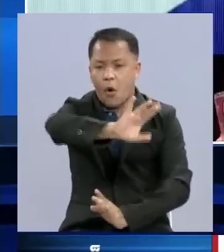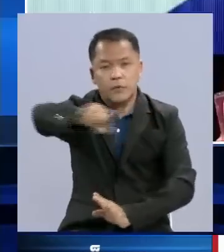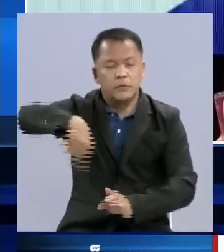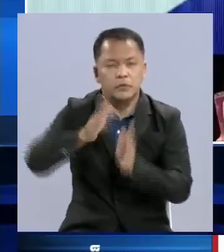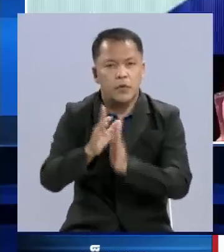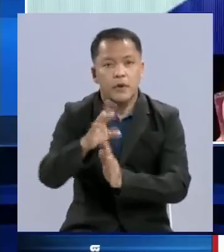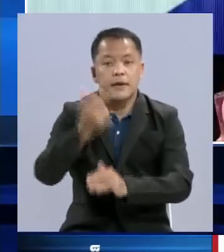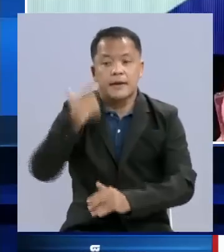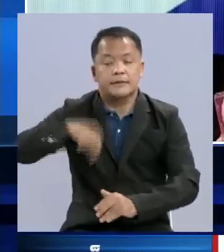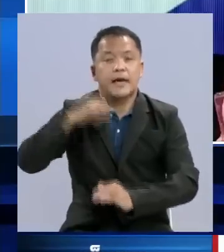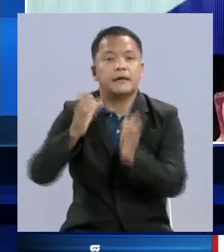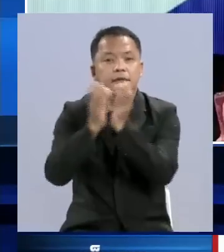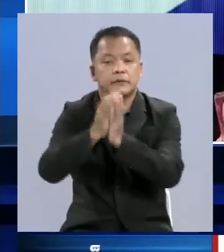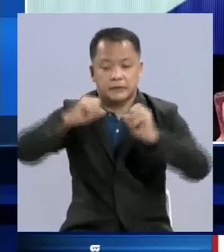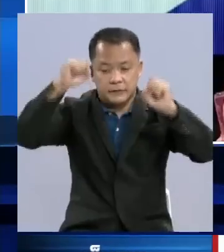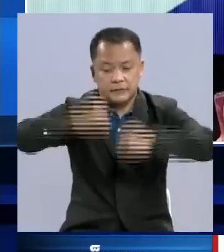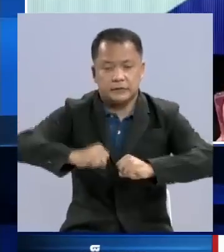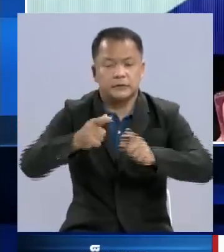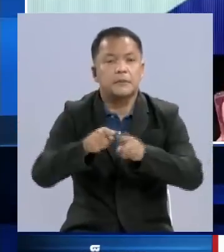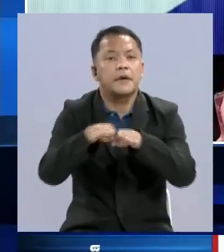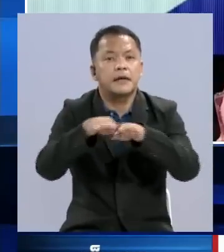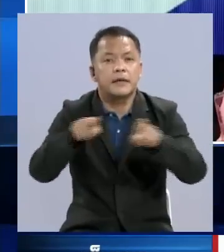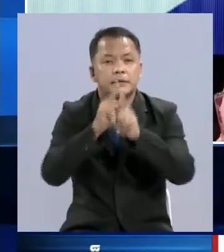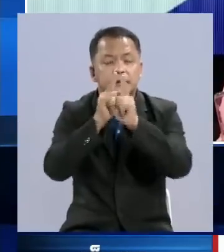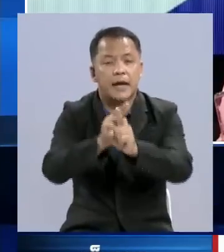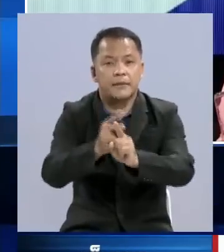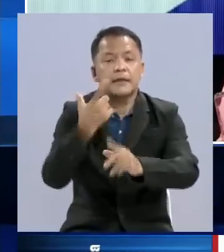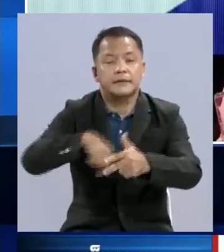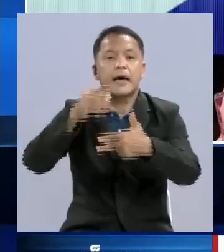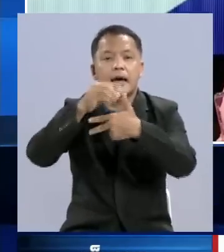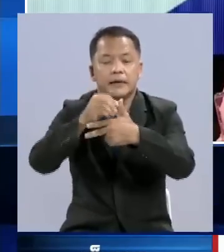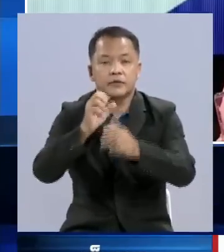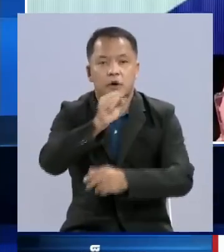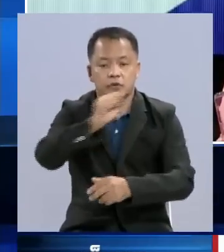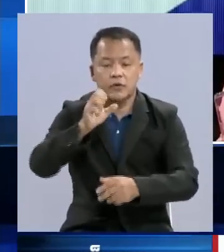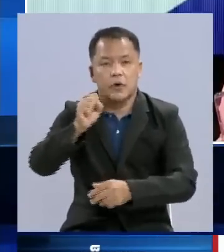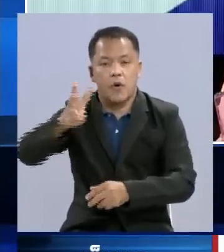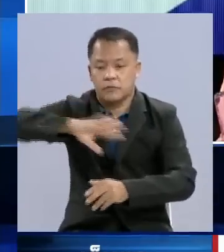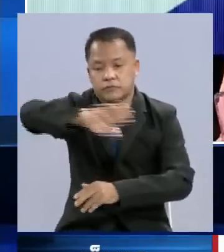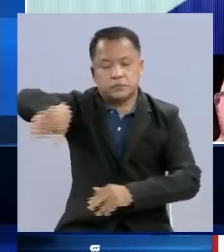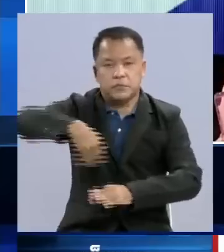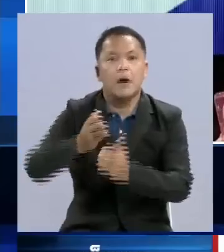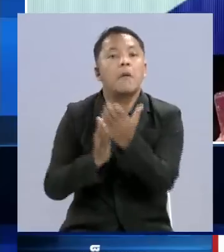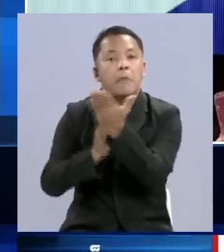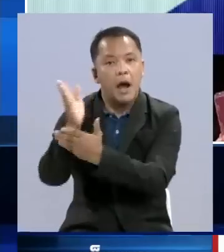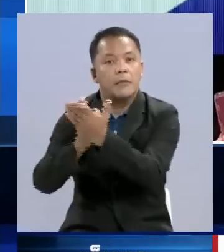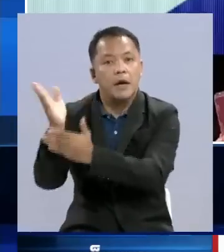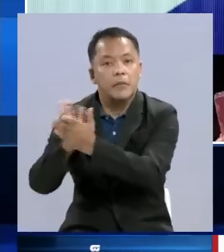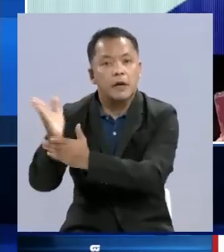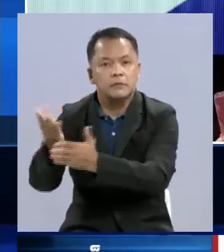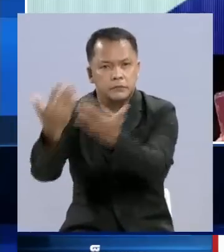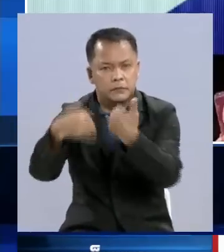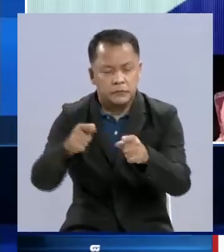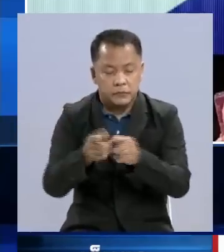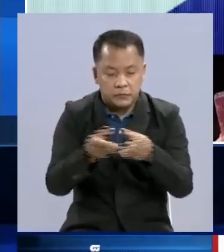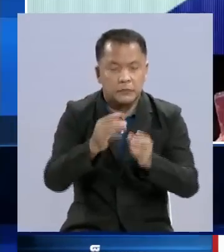สุดท้ายศาลรัฐธรรมนูญได้ตัดสินโดยถือบรรทัดฐานตามอย่างศาลฎีกาส.ส.และส.ว.เหล่านั้นคือรอดทุกคนดังนั้น